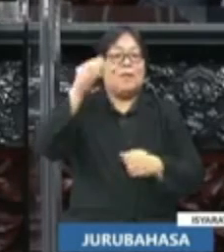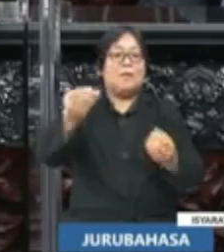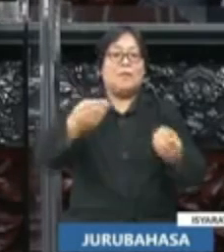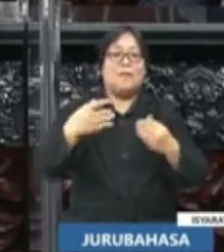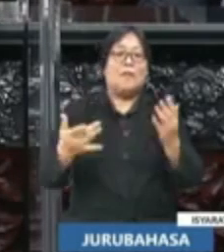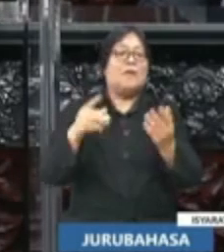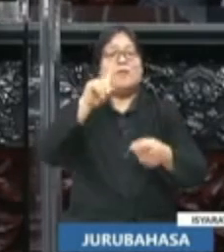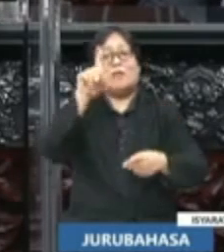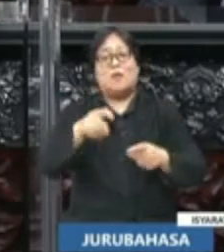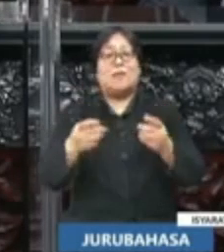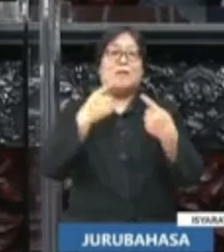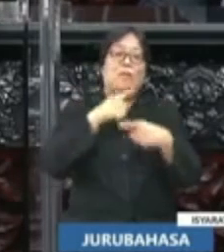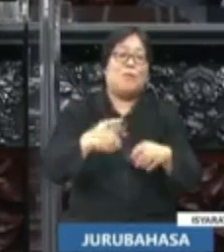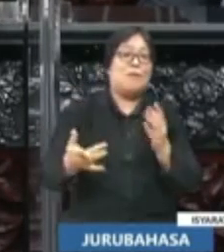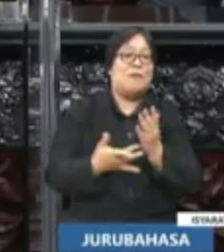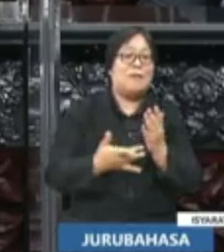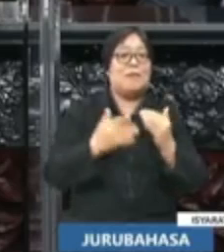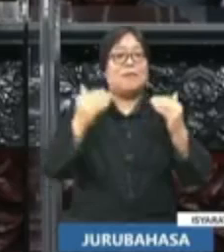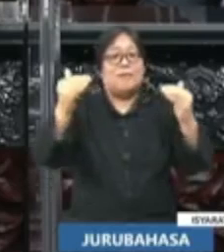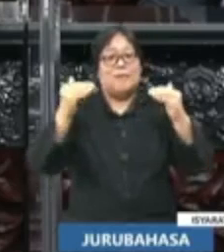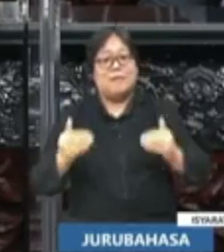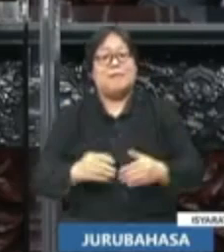soal teknikal, kemudian